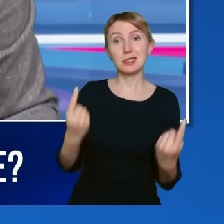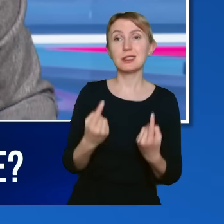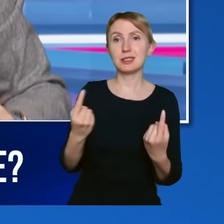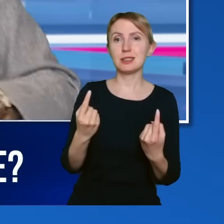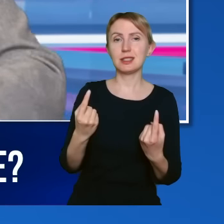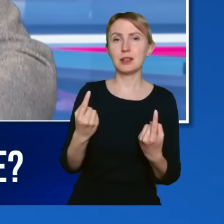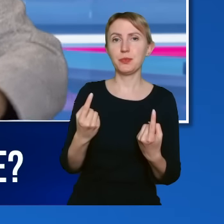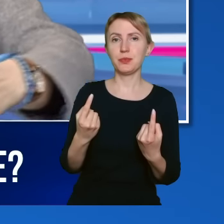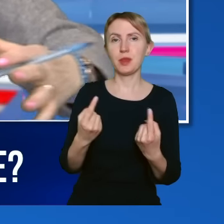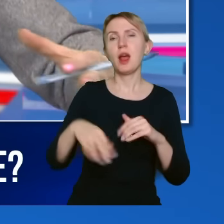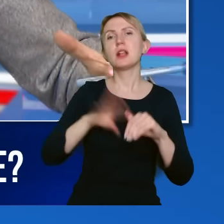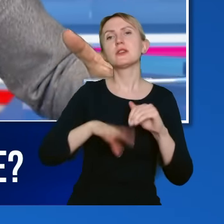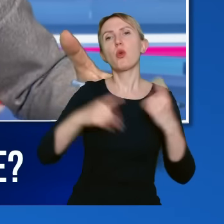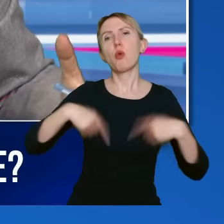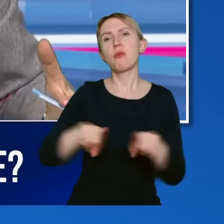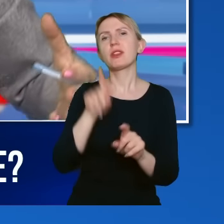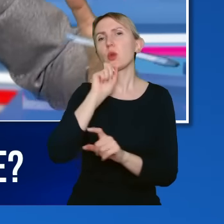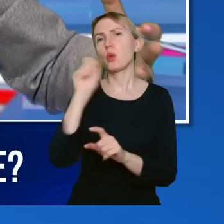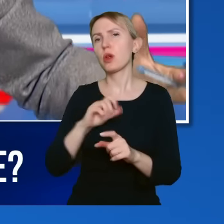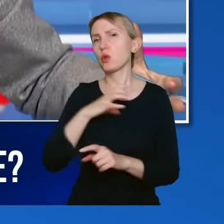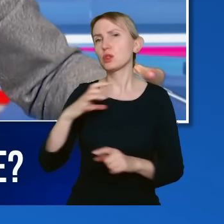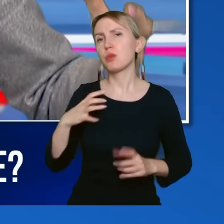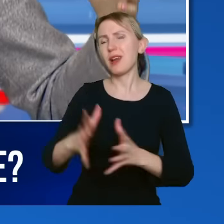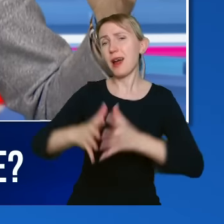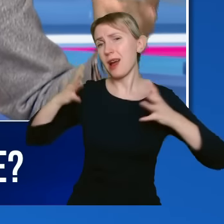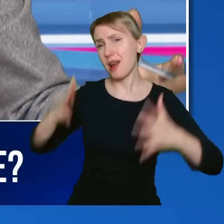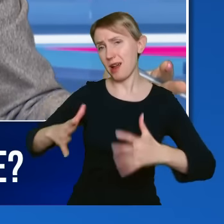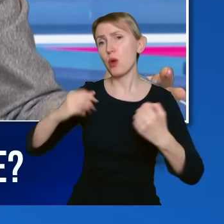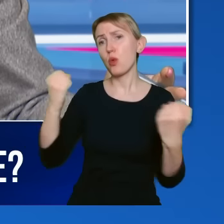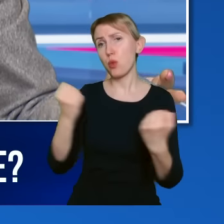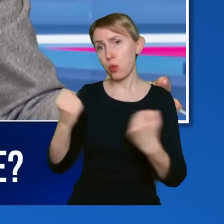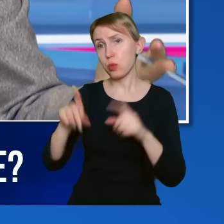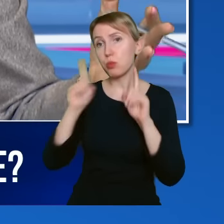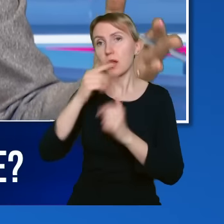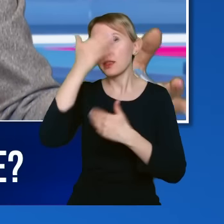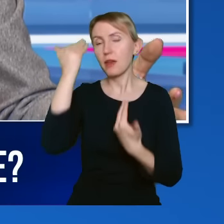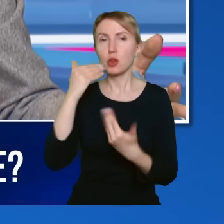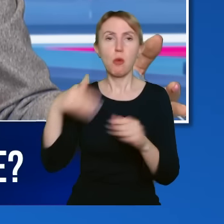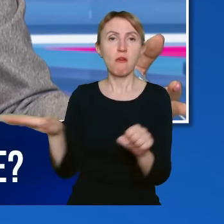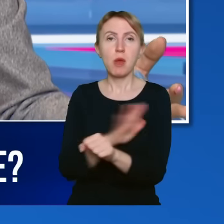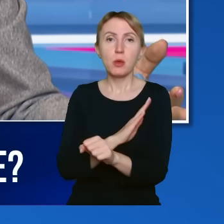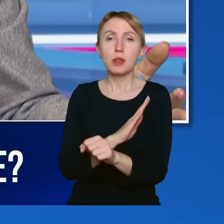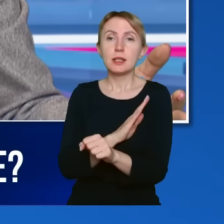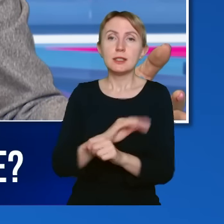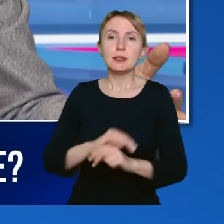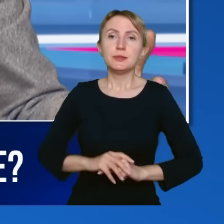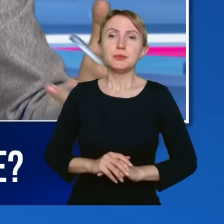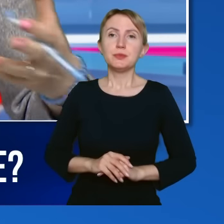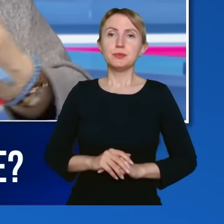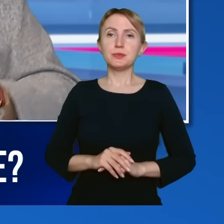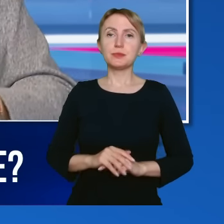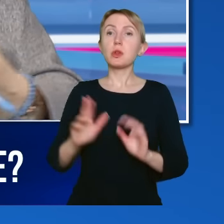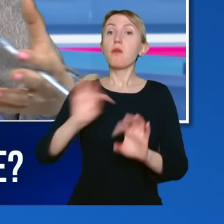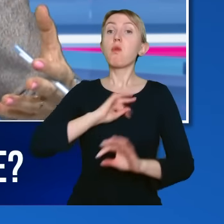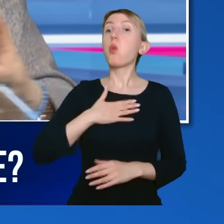zwykłych Ukraińców, bo oczywiście gospodarstwa są wielkie, potężne, w ogóle nie wiadomo do końca do kogo należą i